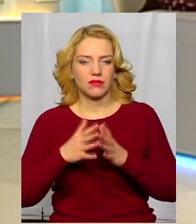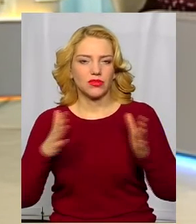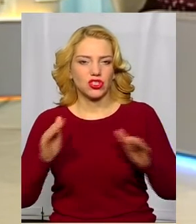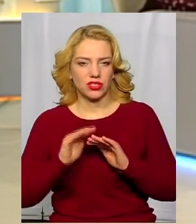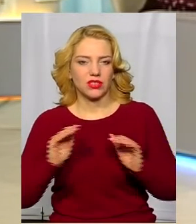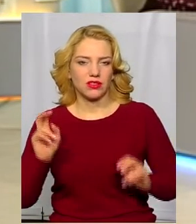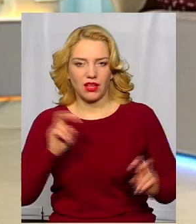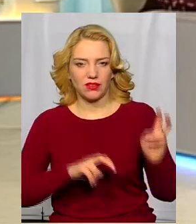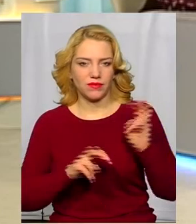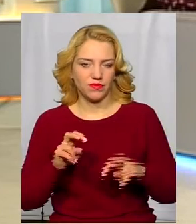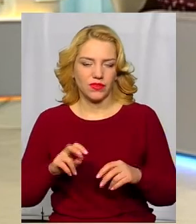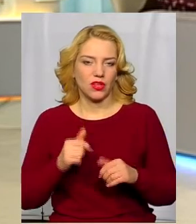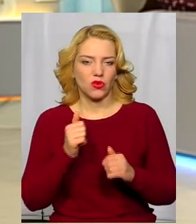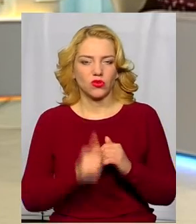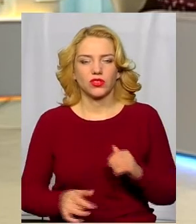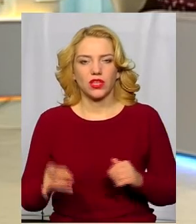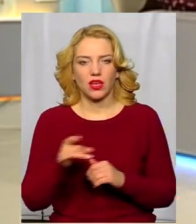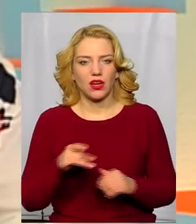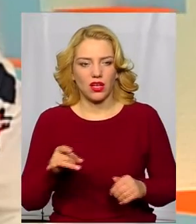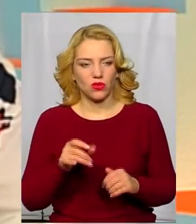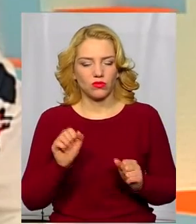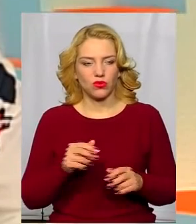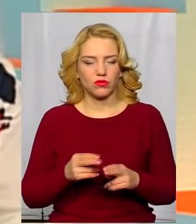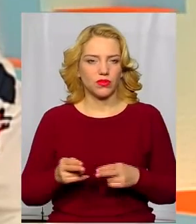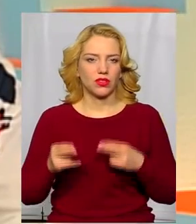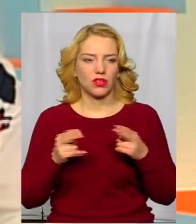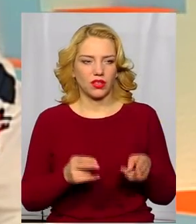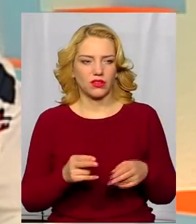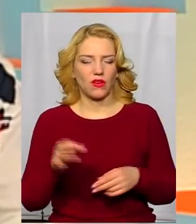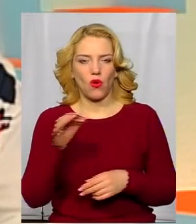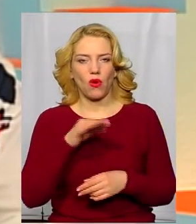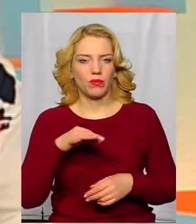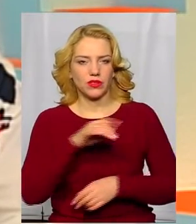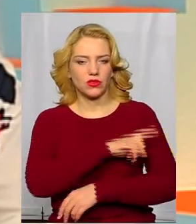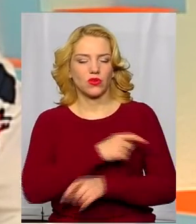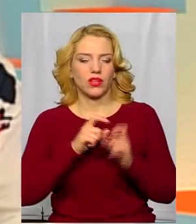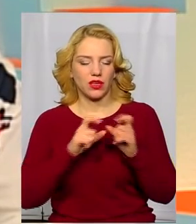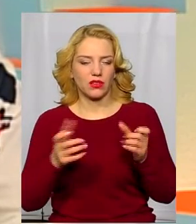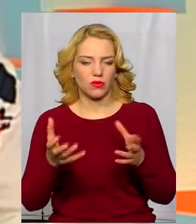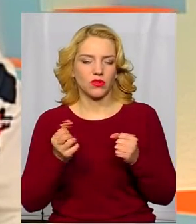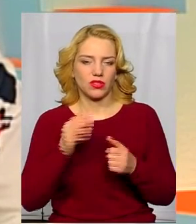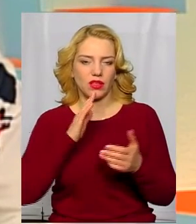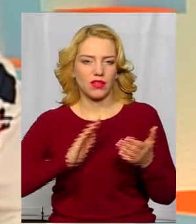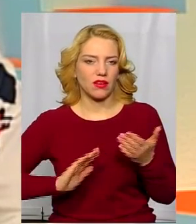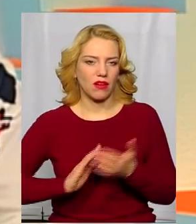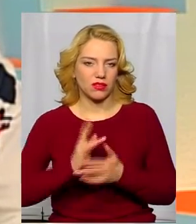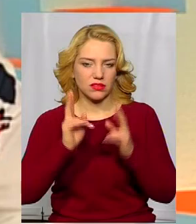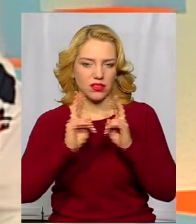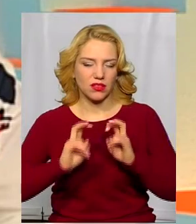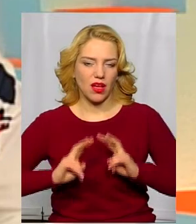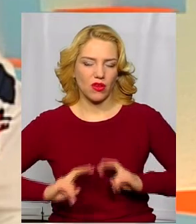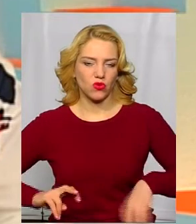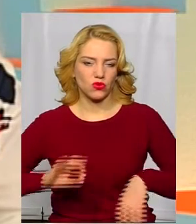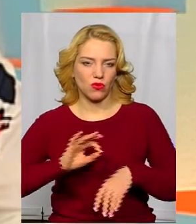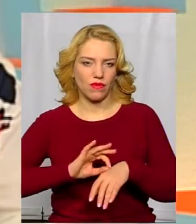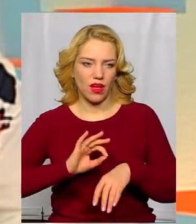дітей. Тобто з кожного району можуть приїхати в обласну лікарню, отримати якісний догляд і якісне діагностування